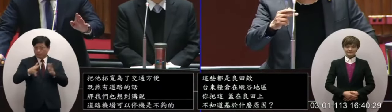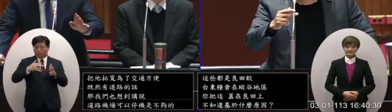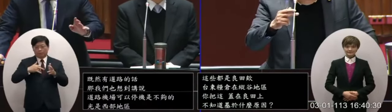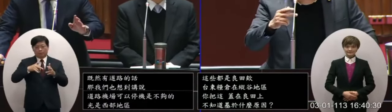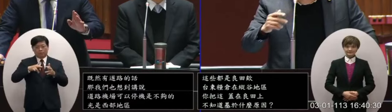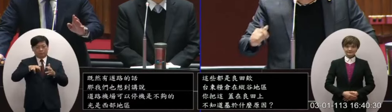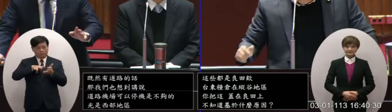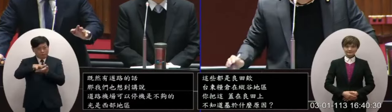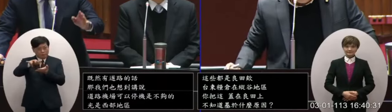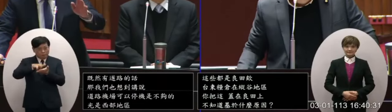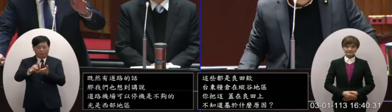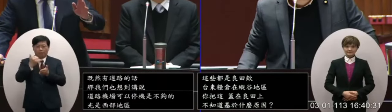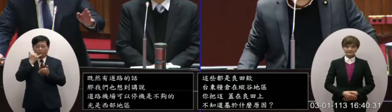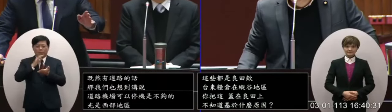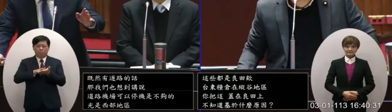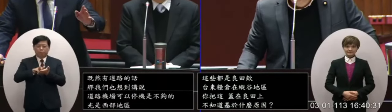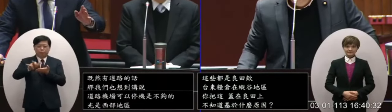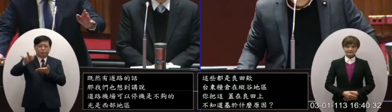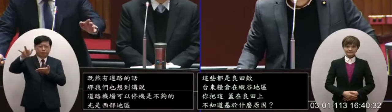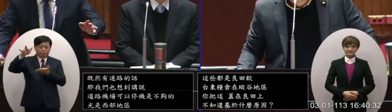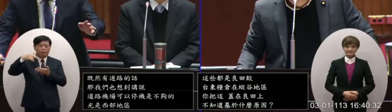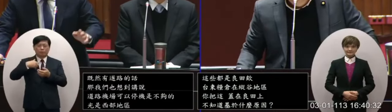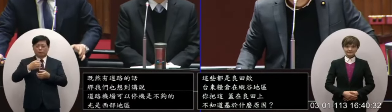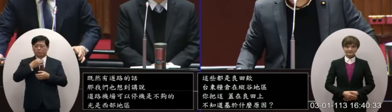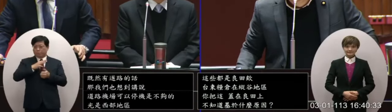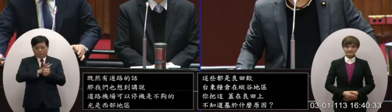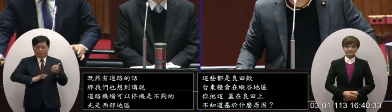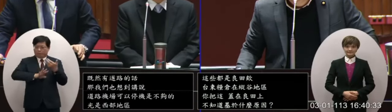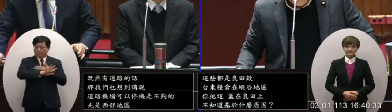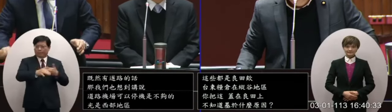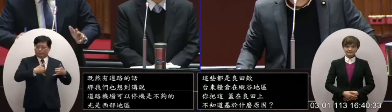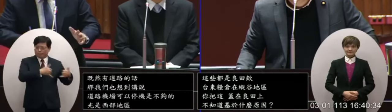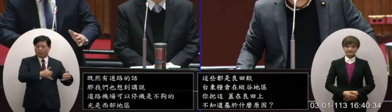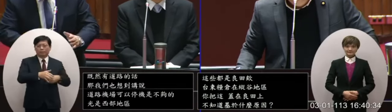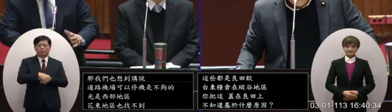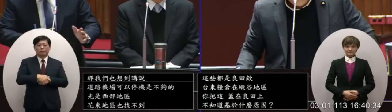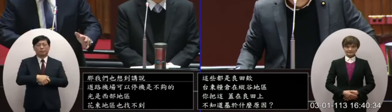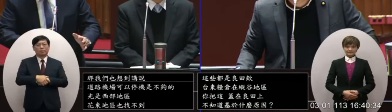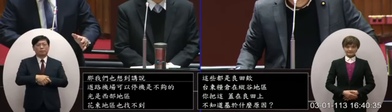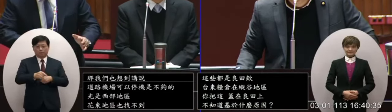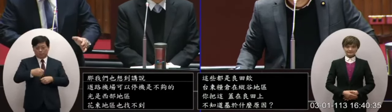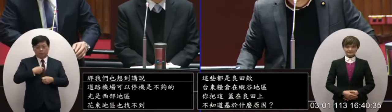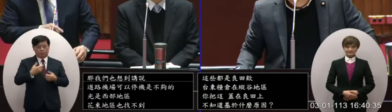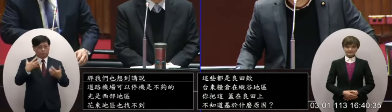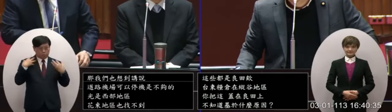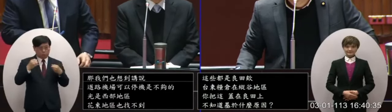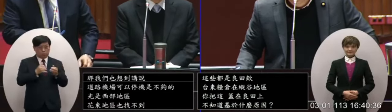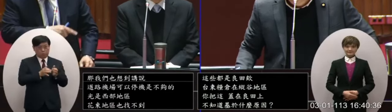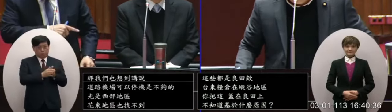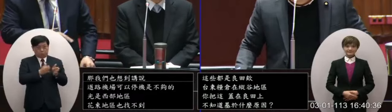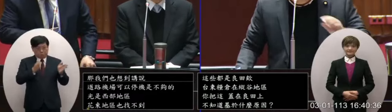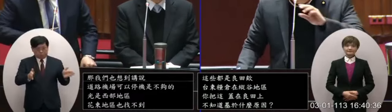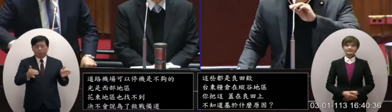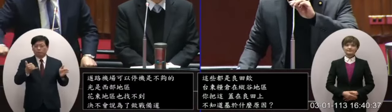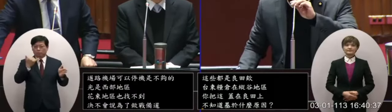道，让飞机能够起降而影响到其他的交通，这都既有的往上拓宽。把它变成可以做起降， 是